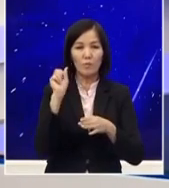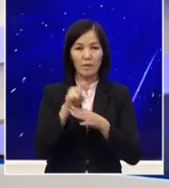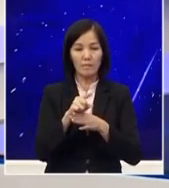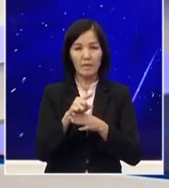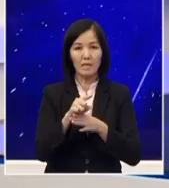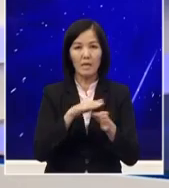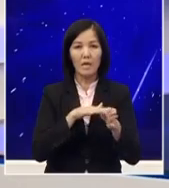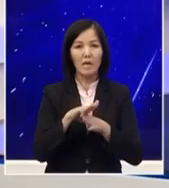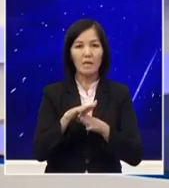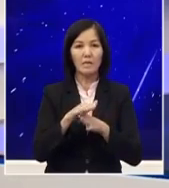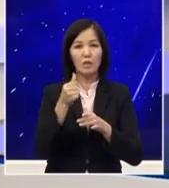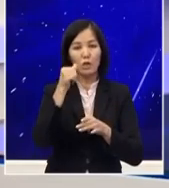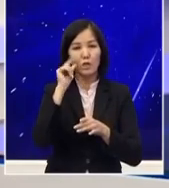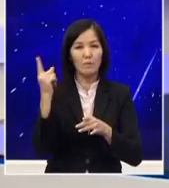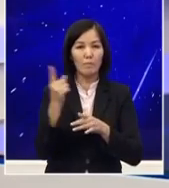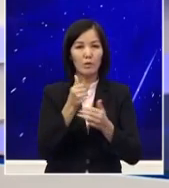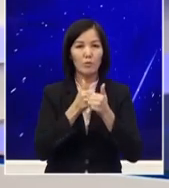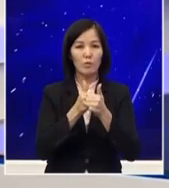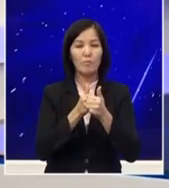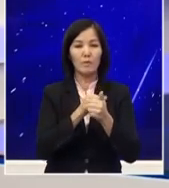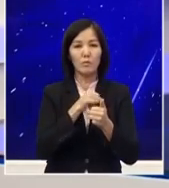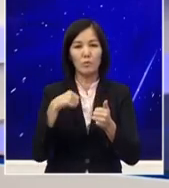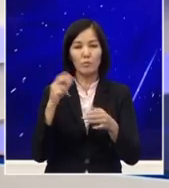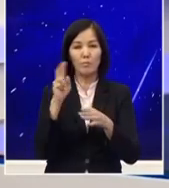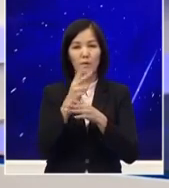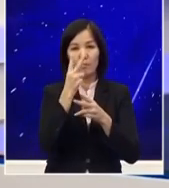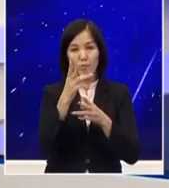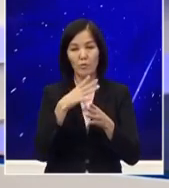тапсырған. Атқарылуын кеше бірінші орынбасары арнайы барып көрді.